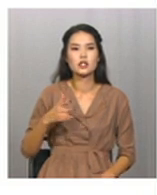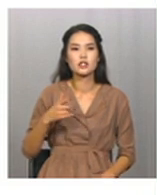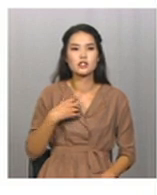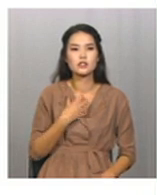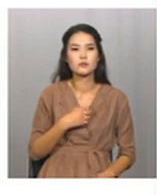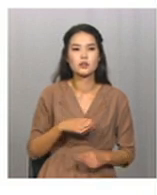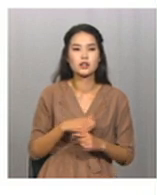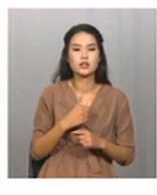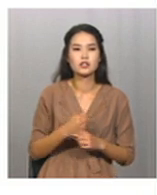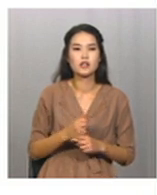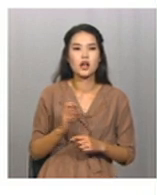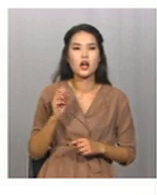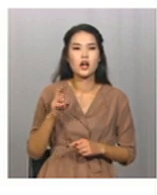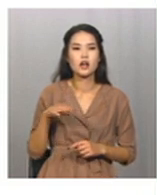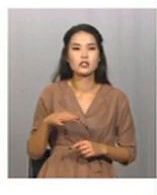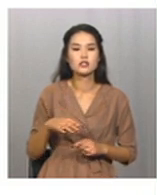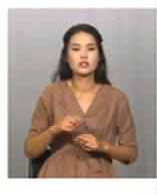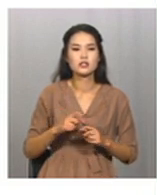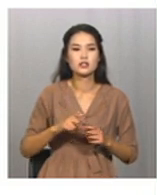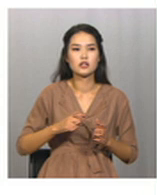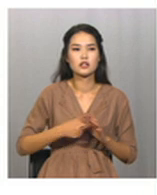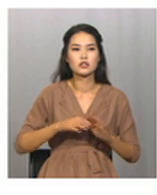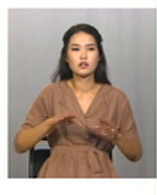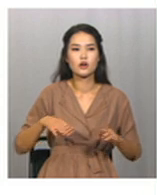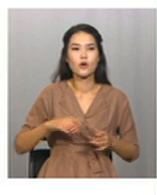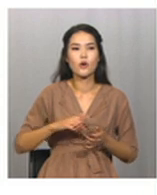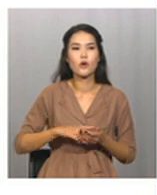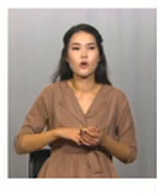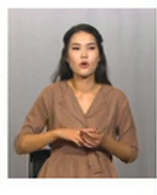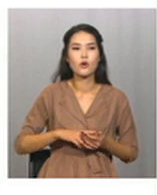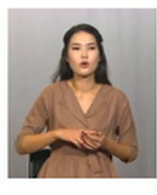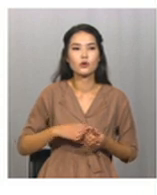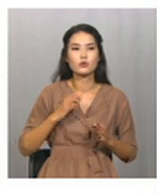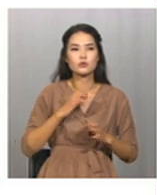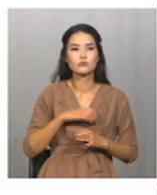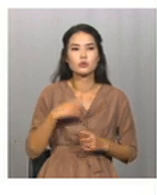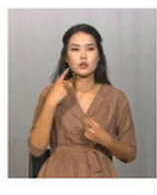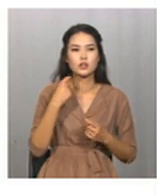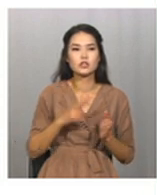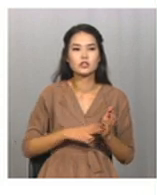бас ғимаратының акт залы. Қосымша ақпаратты